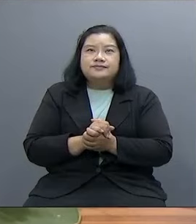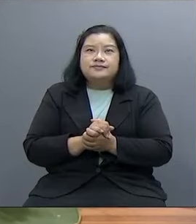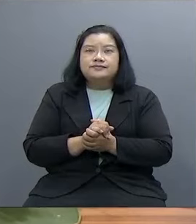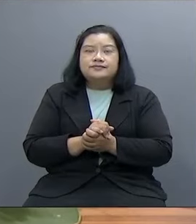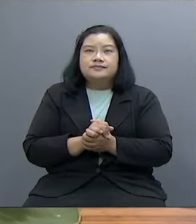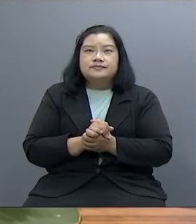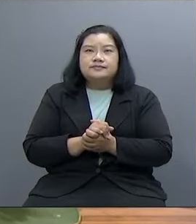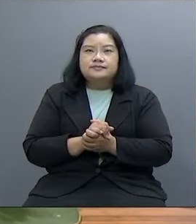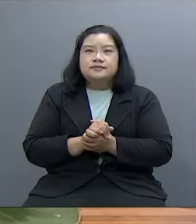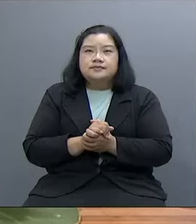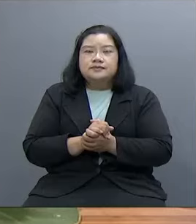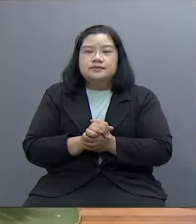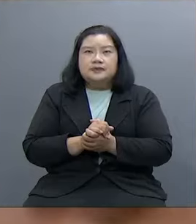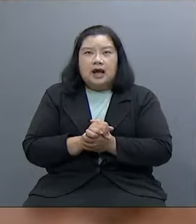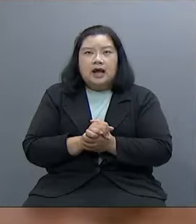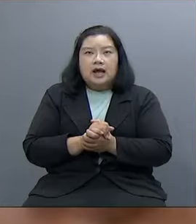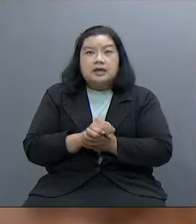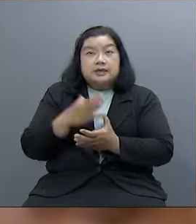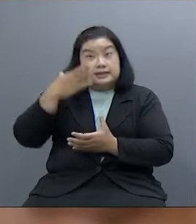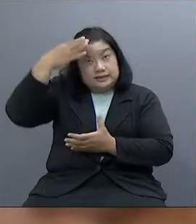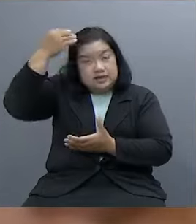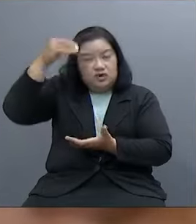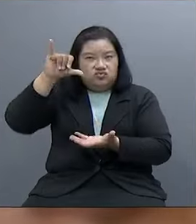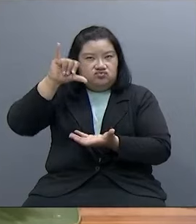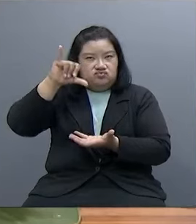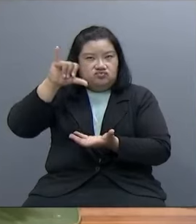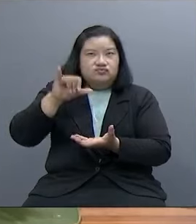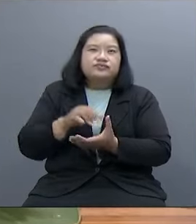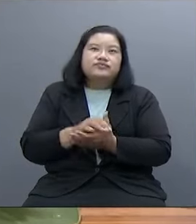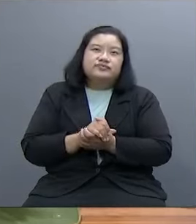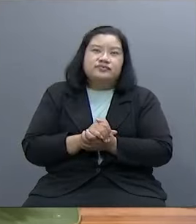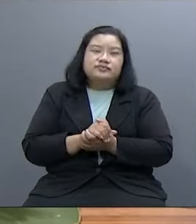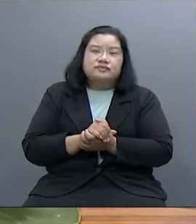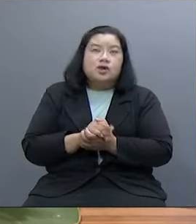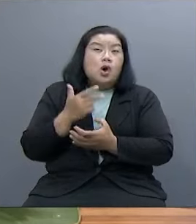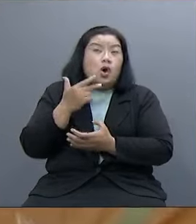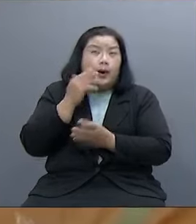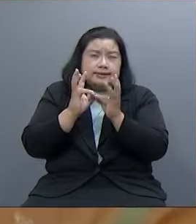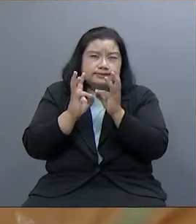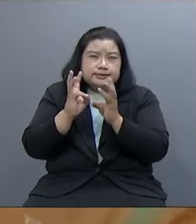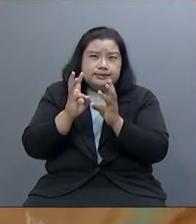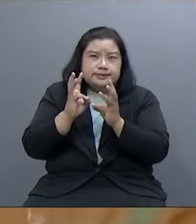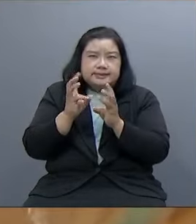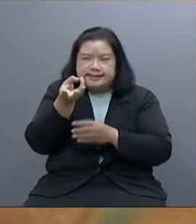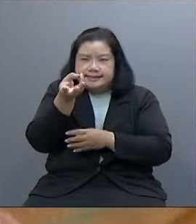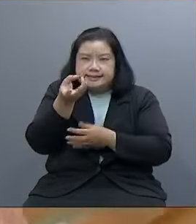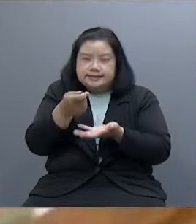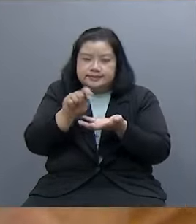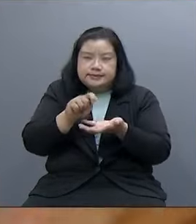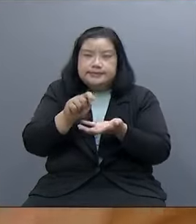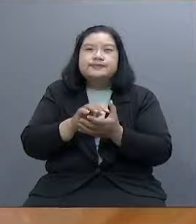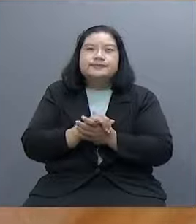ซีอิ๊วขาว1ช้อนชาค่ะน้ำตาลทรายครึ่งช้อนโต๊ะค่ะ